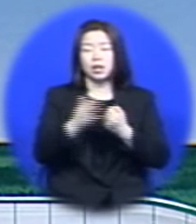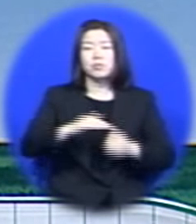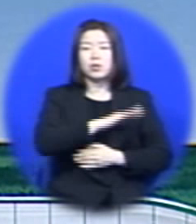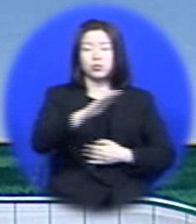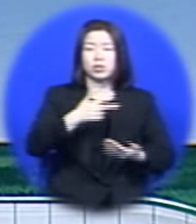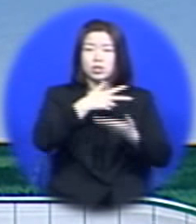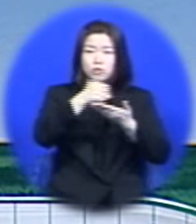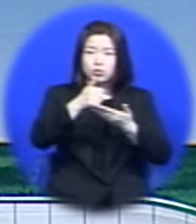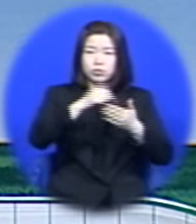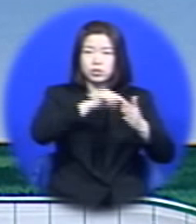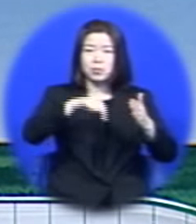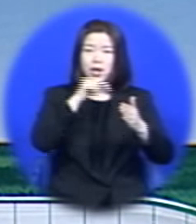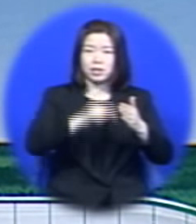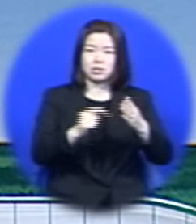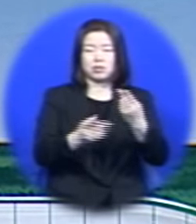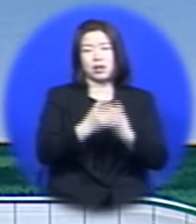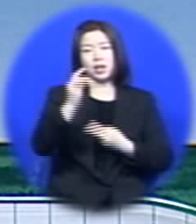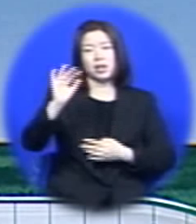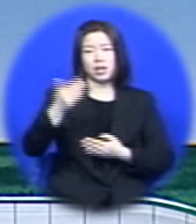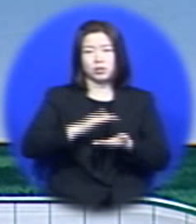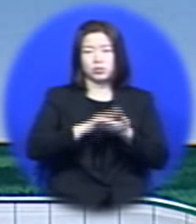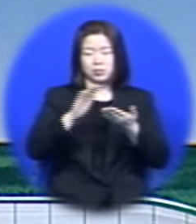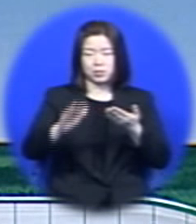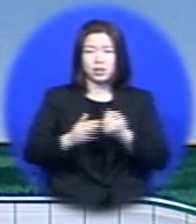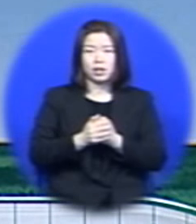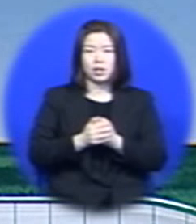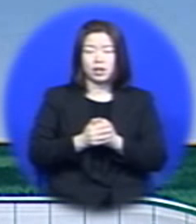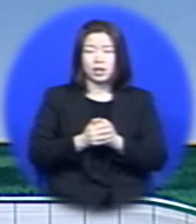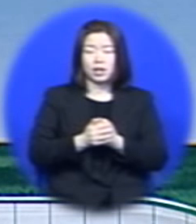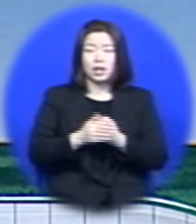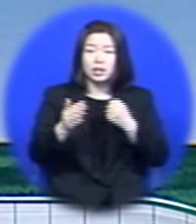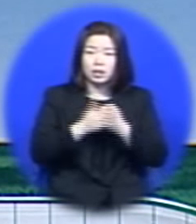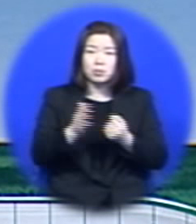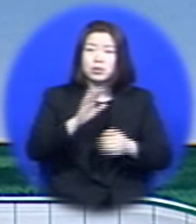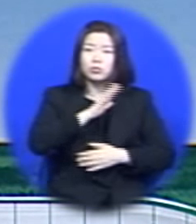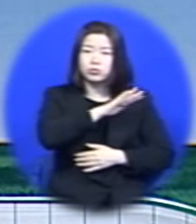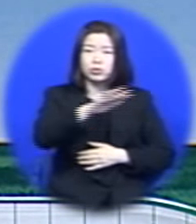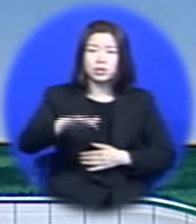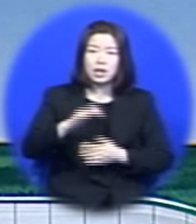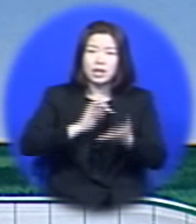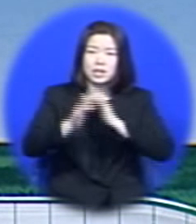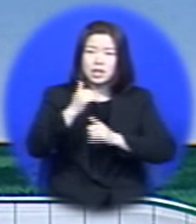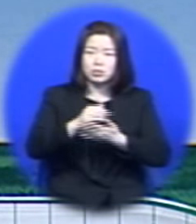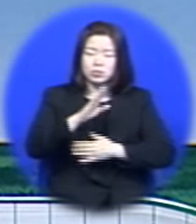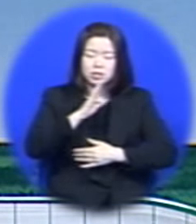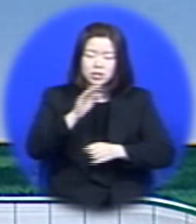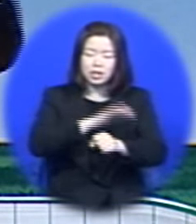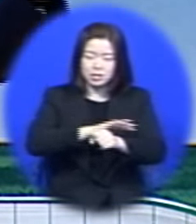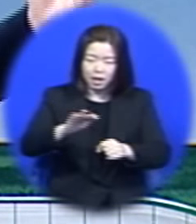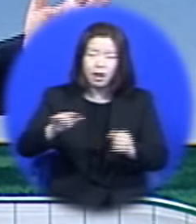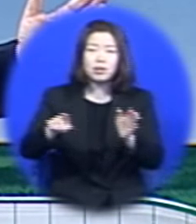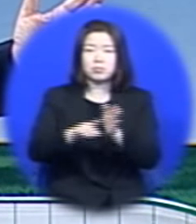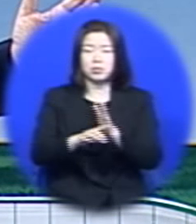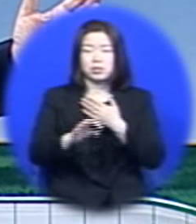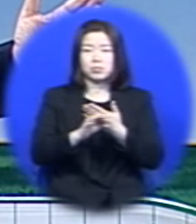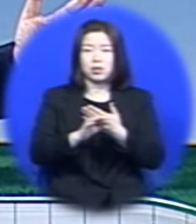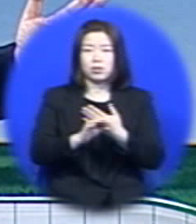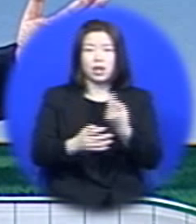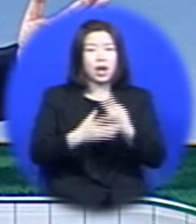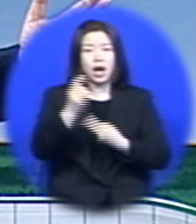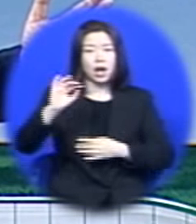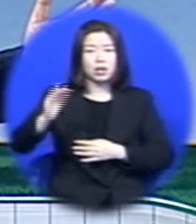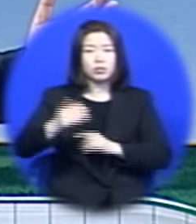하나가 되는 거예요. 우리가 예수님을 진짜 제대로 믿으면 하나가 안 될 수가 없어요.